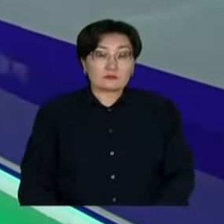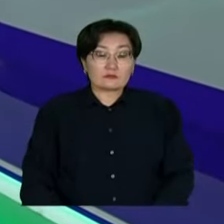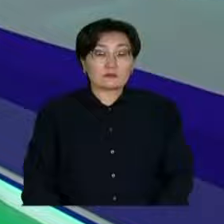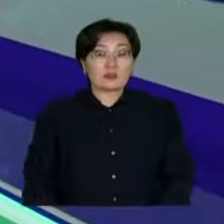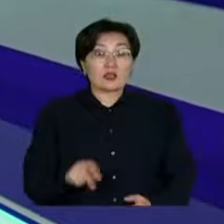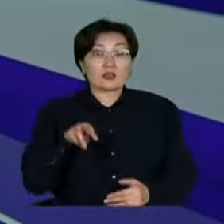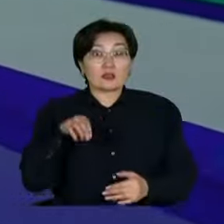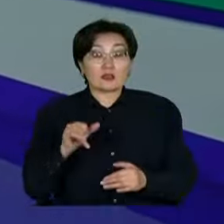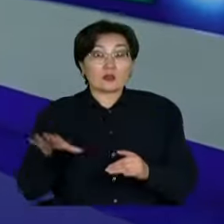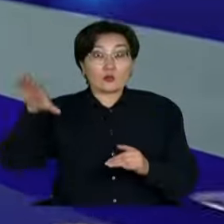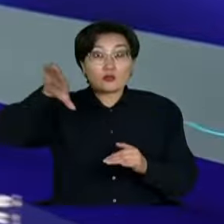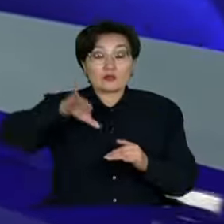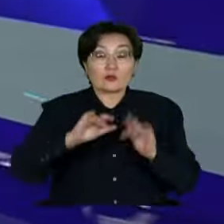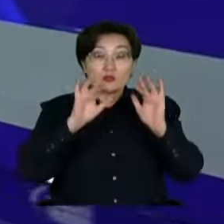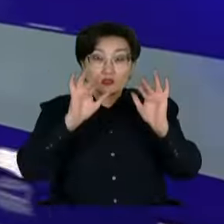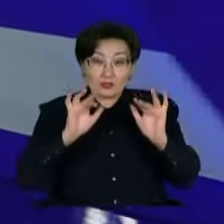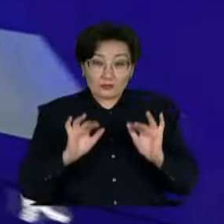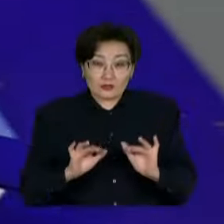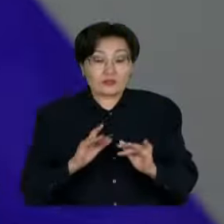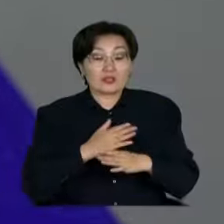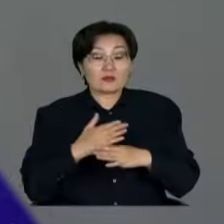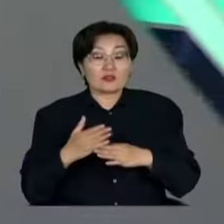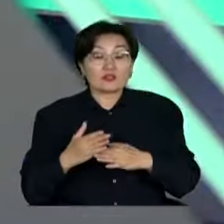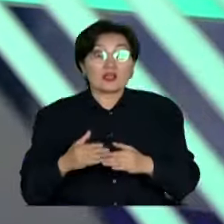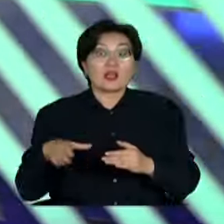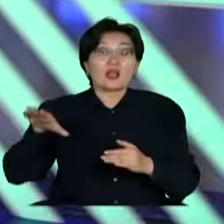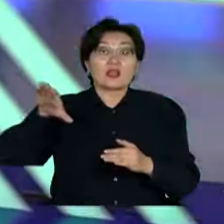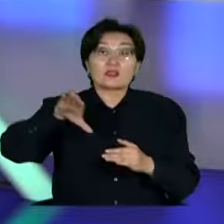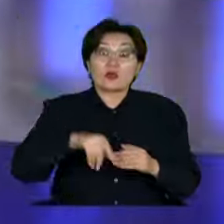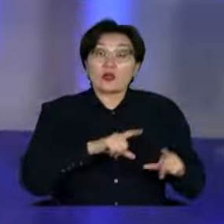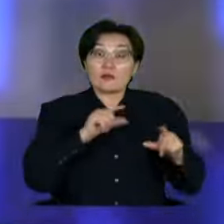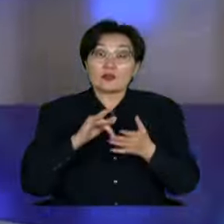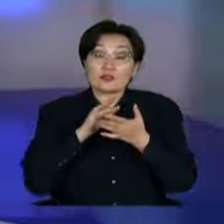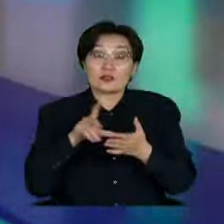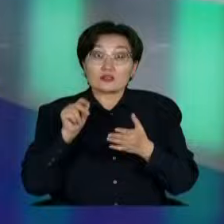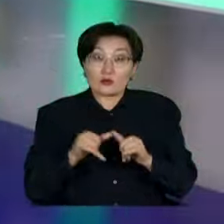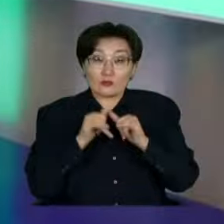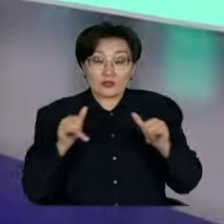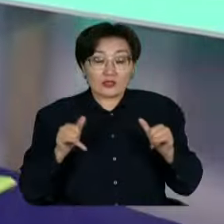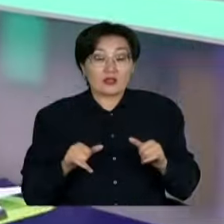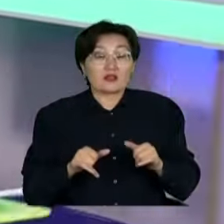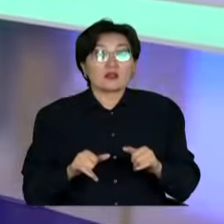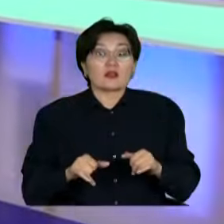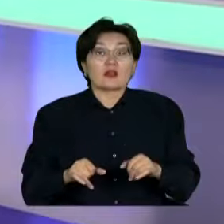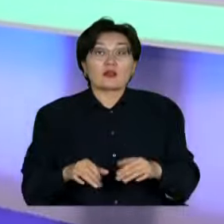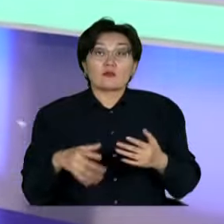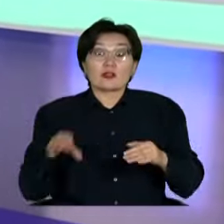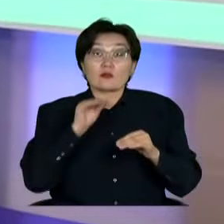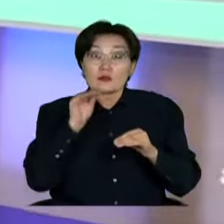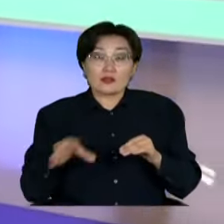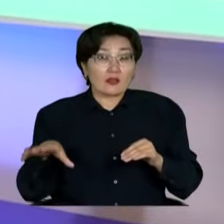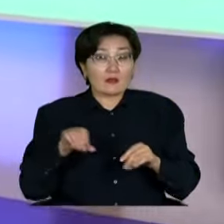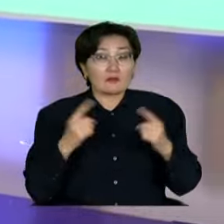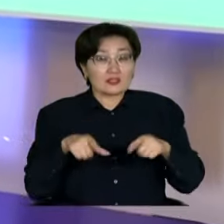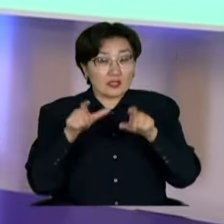Ал Алатау етегі Ақұлпа мен көмкерілес сала тауға шығатын туристер саны көбейеді. Бірақ кәсібиге де әуесқойға да ереже ортақ. Тауға